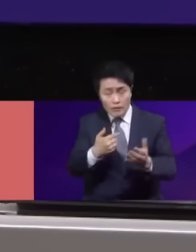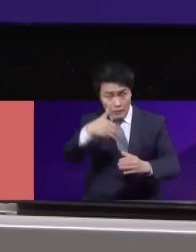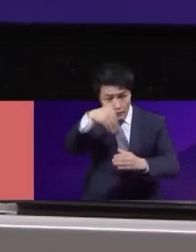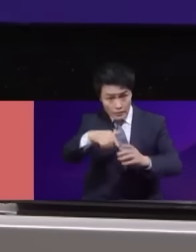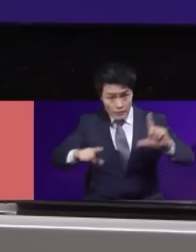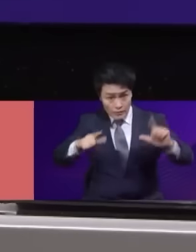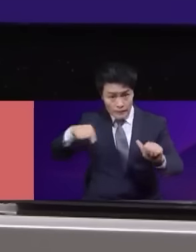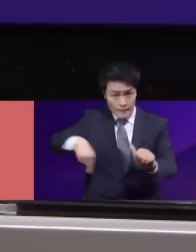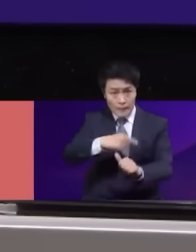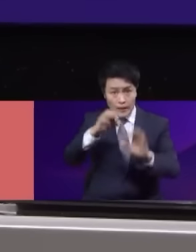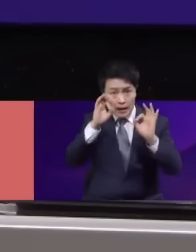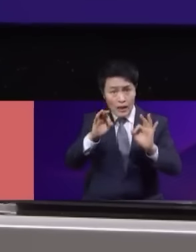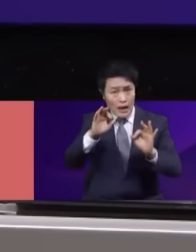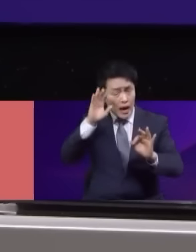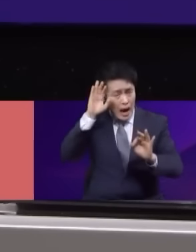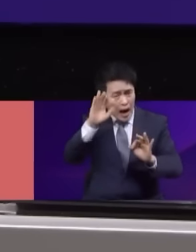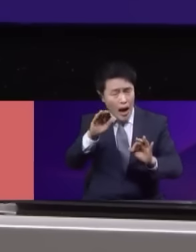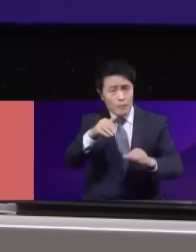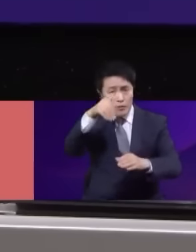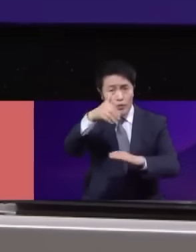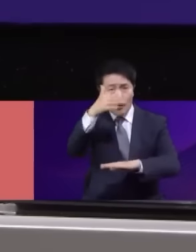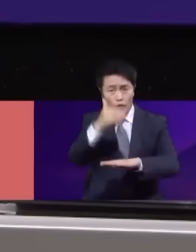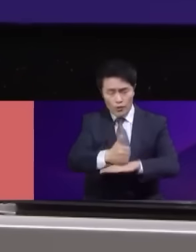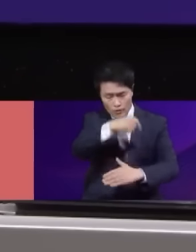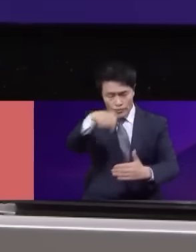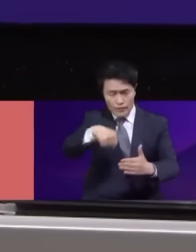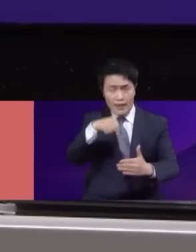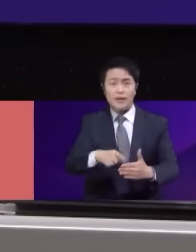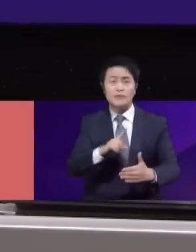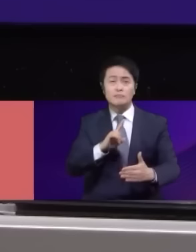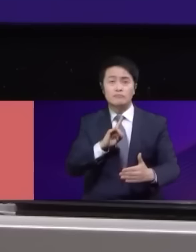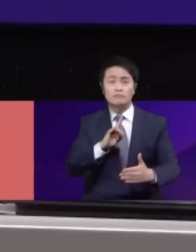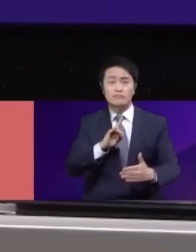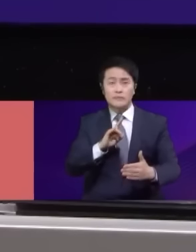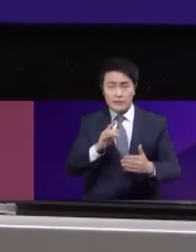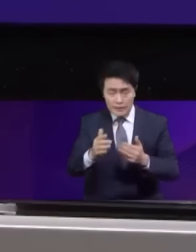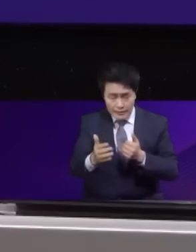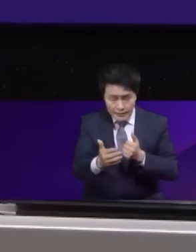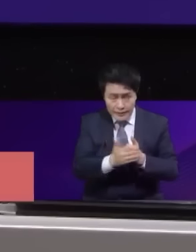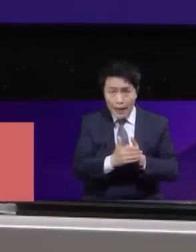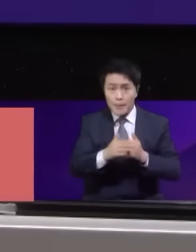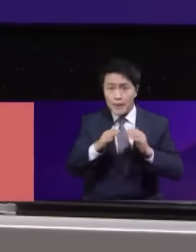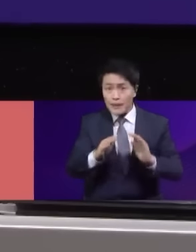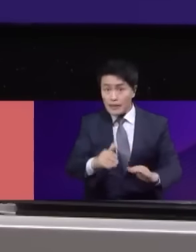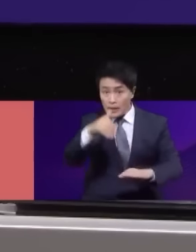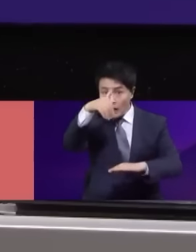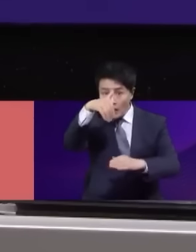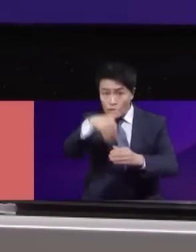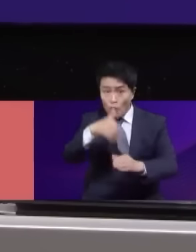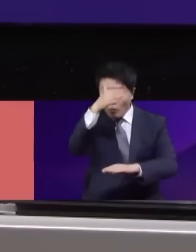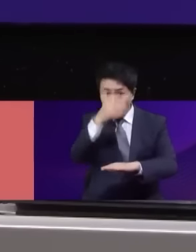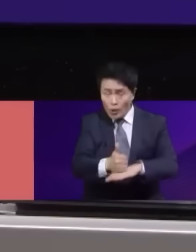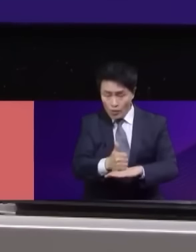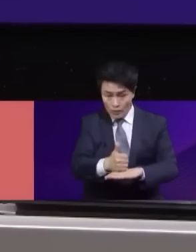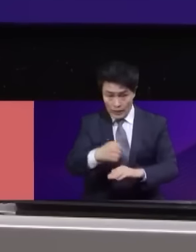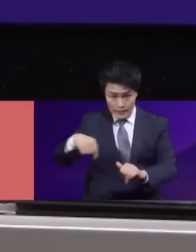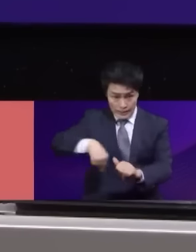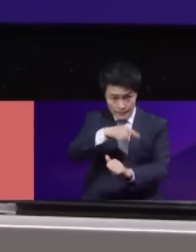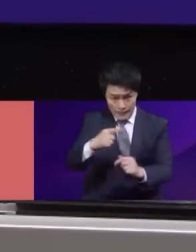봤습니다. 앞으로도 치르게 될 많은 선거 결과 중에 하나라고 생각하고요. 이 선거 결과가 현실을 못 바꿀